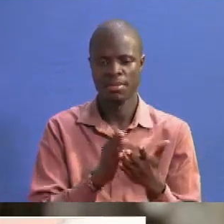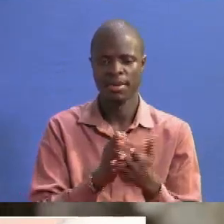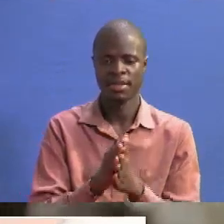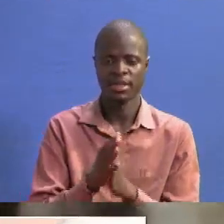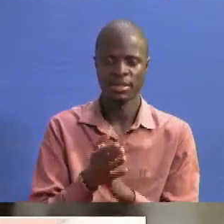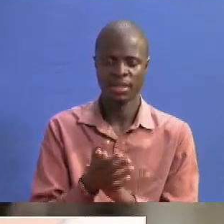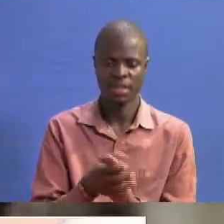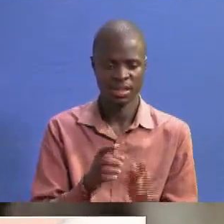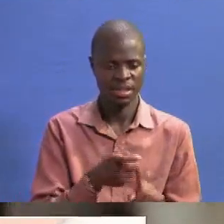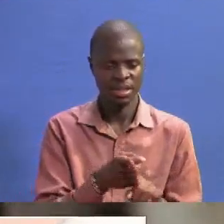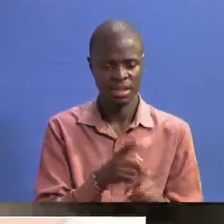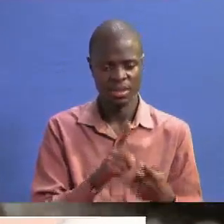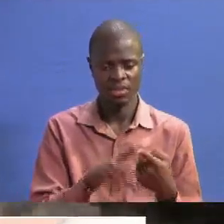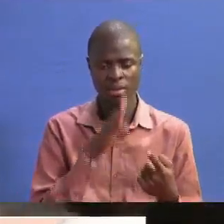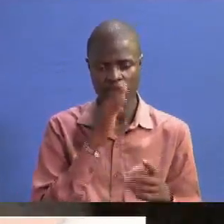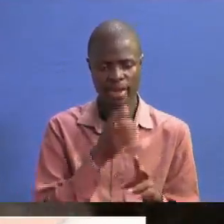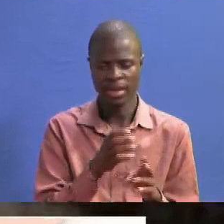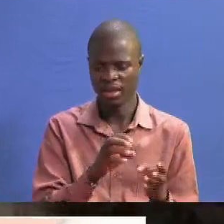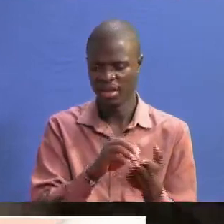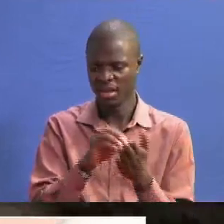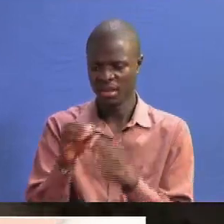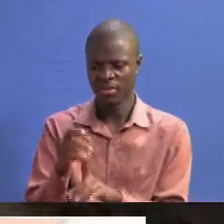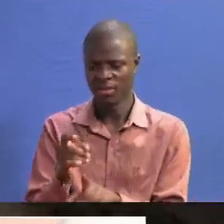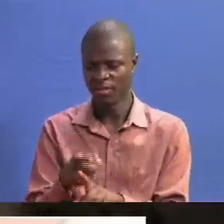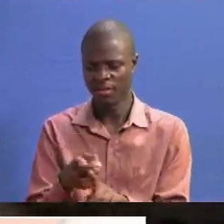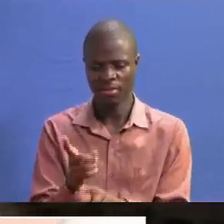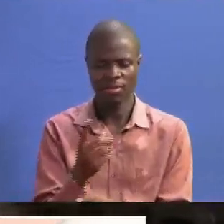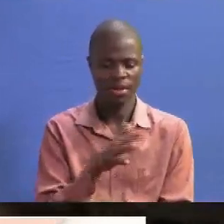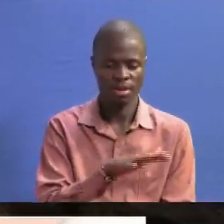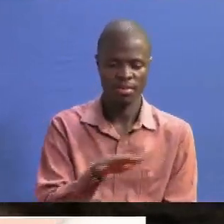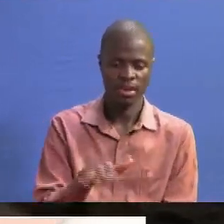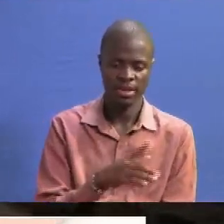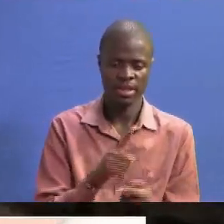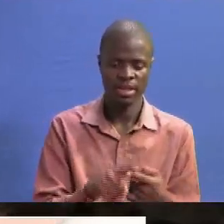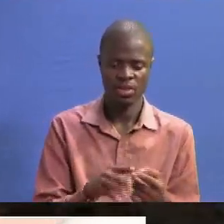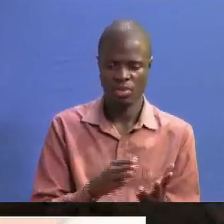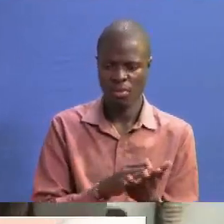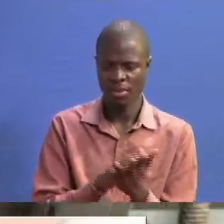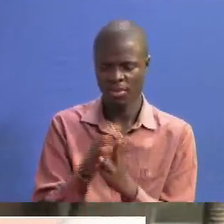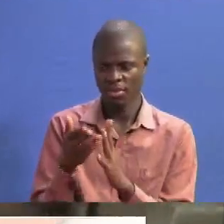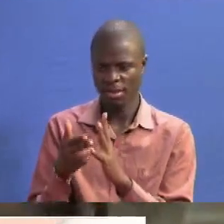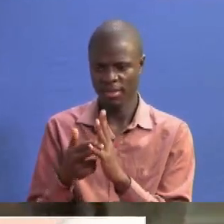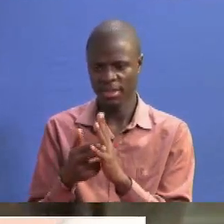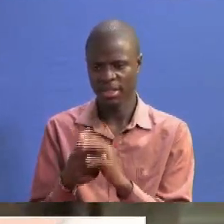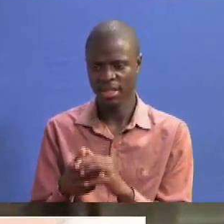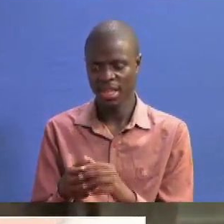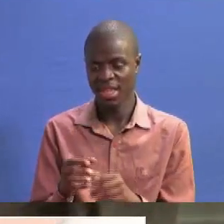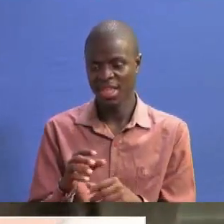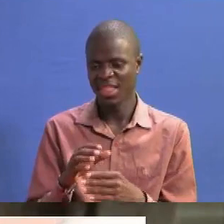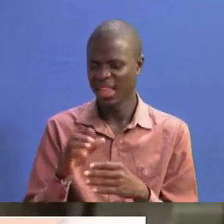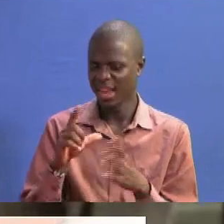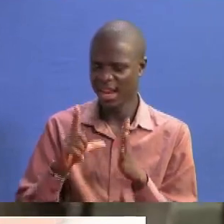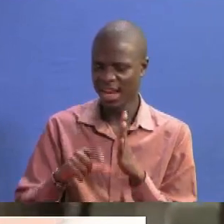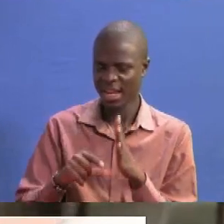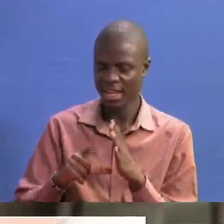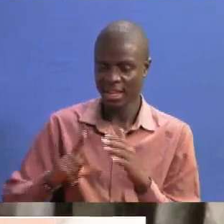hutolewa sehemu ambazo zinaweza kukata. Kinachofuata ni kuipitisha chupa hiyo kwenye mashine inayoisawazisha. Hatua ya mwisho ni